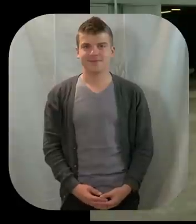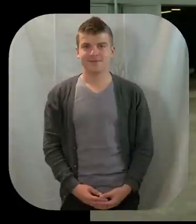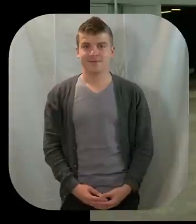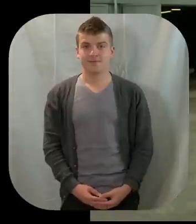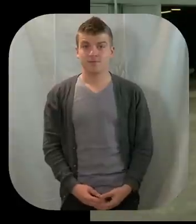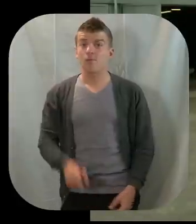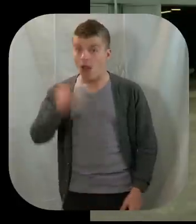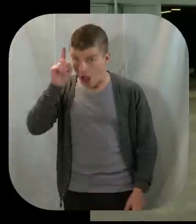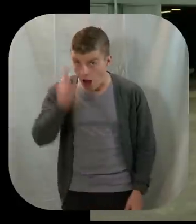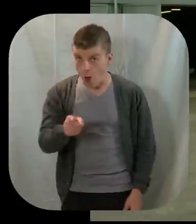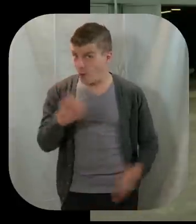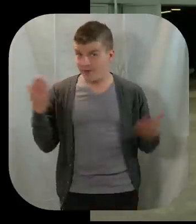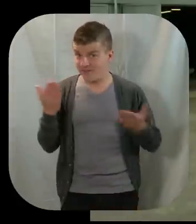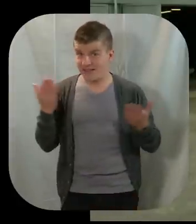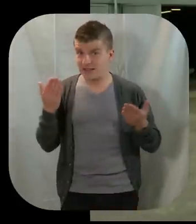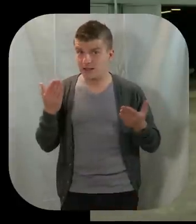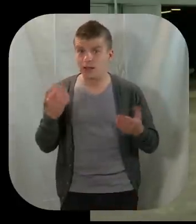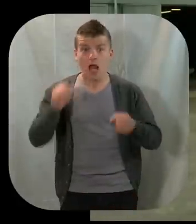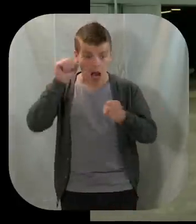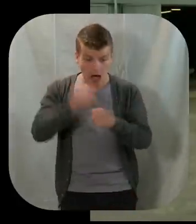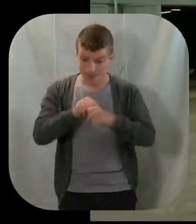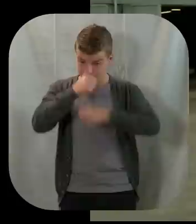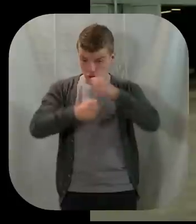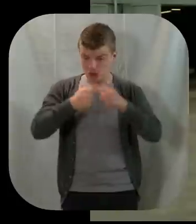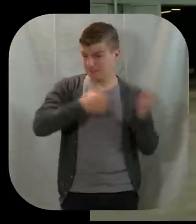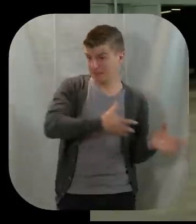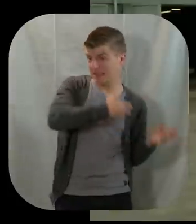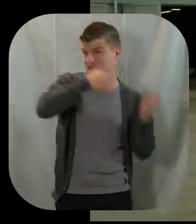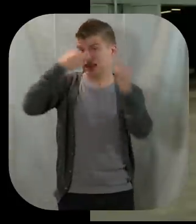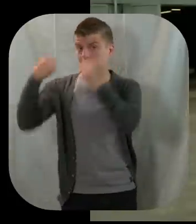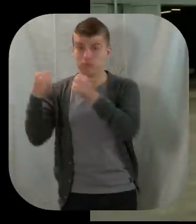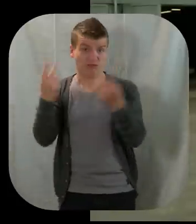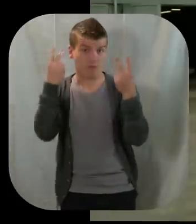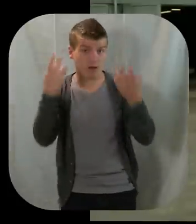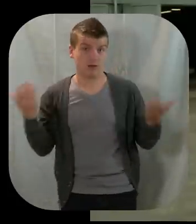Und sie haben auch die Möglichkeit, sie überall hinzubringen. Ist ja auch nicht unwichtig.